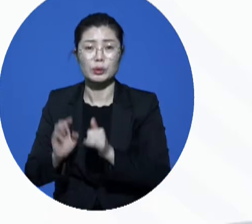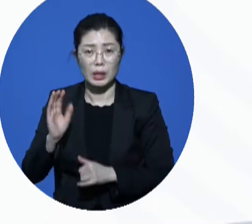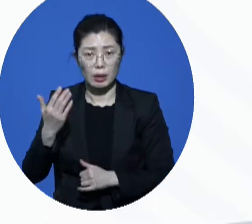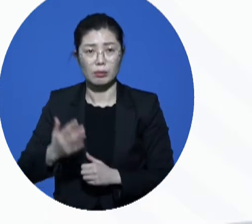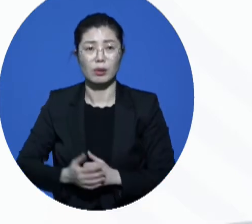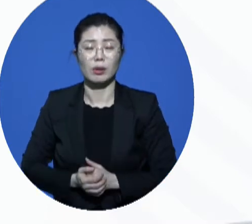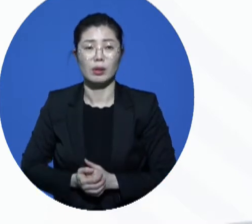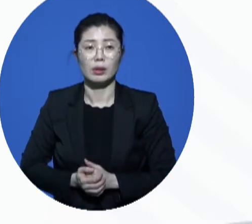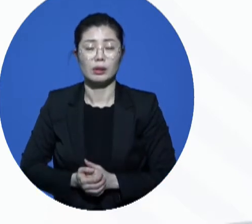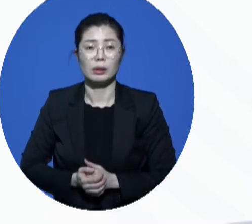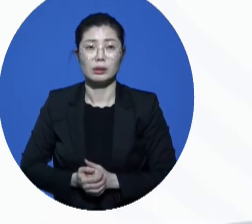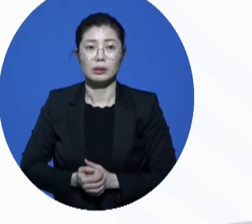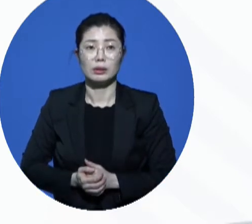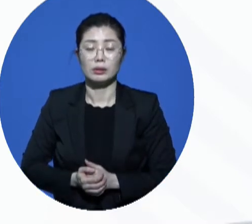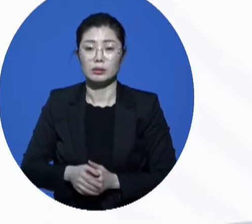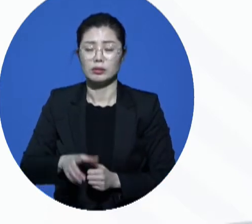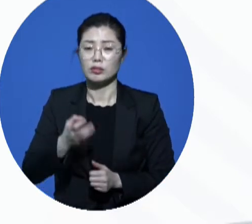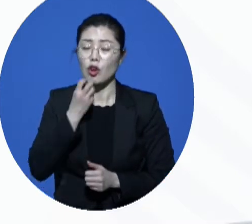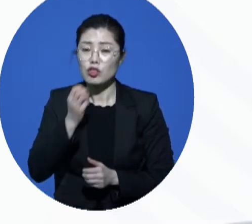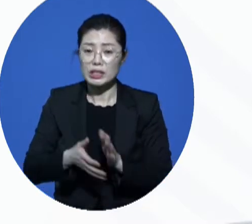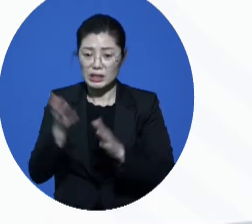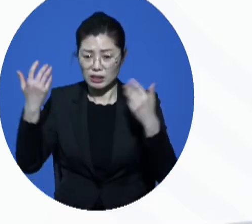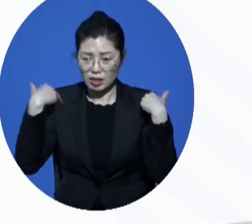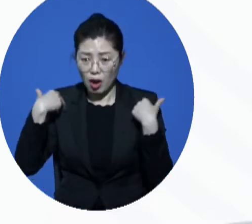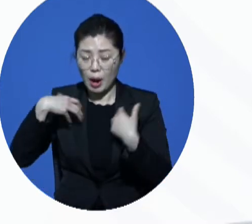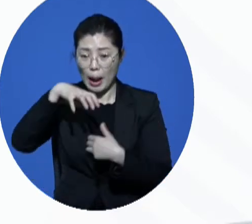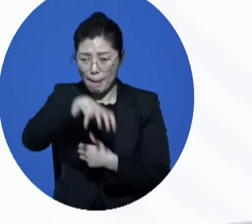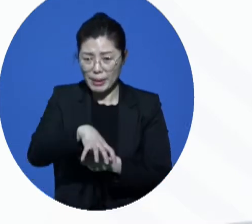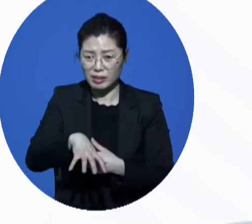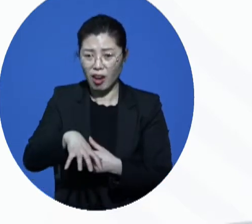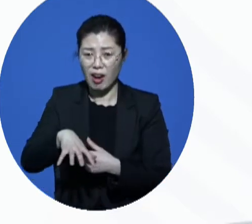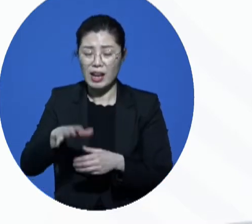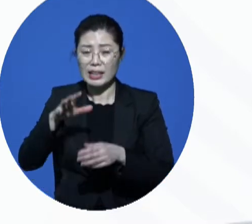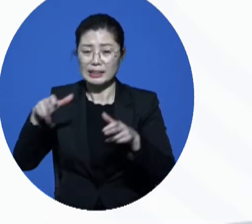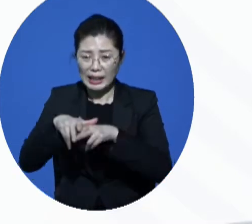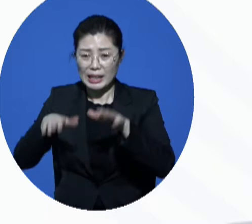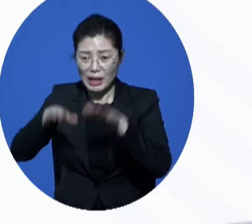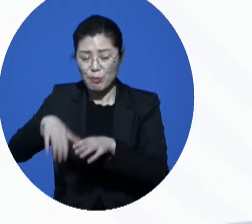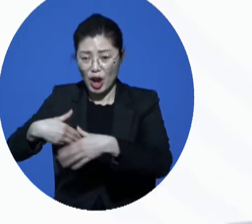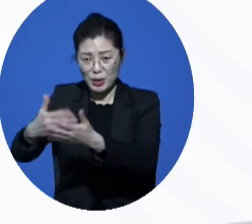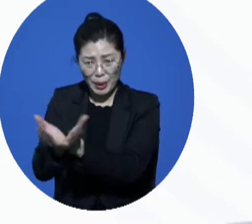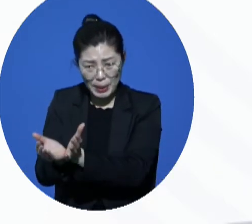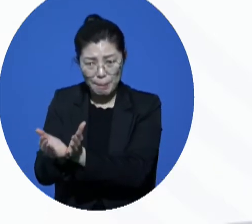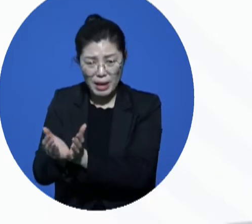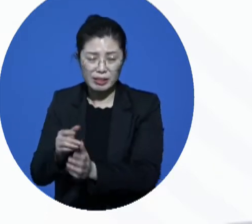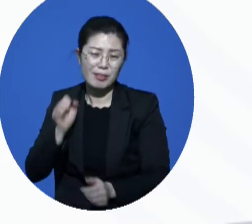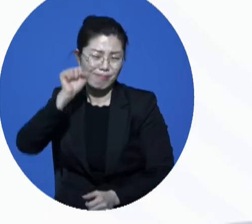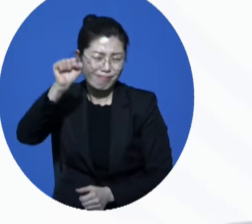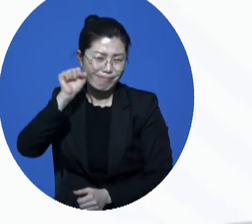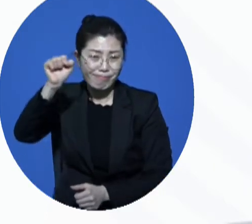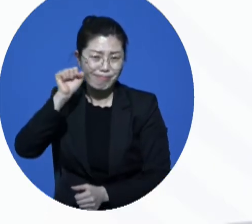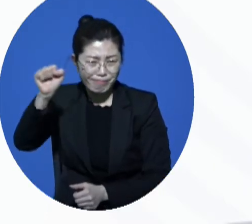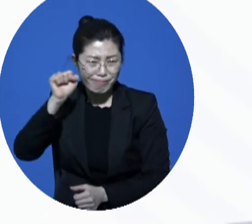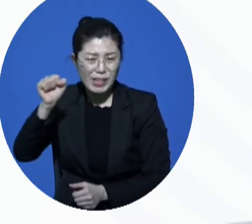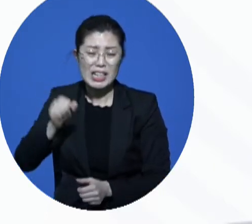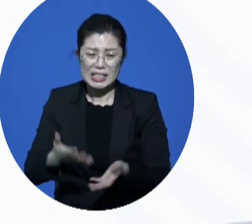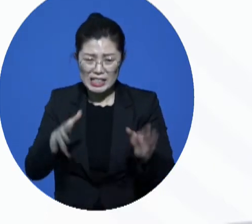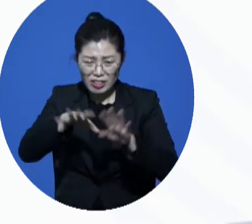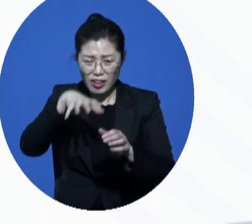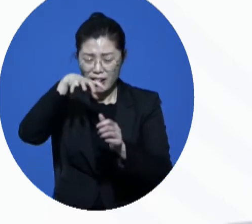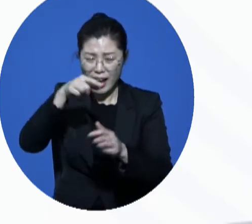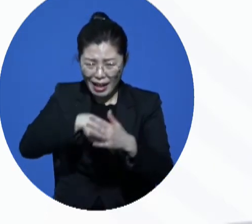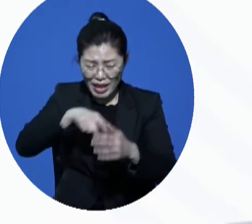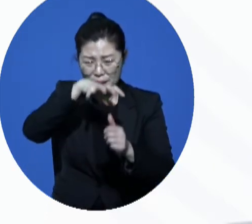서울장애인 차별철폐연대는 서울시청 앞에서 이에 대한 책임을 촉구하고 지금 당장 긴급 분산 조치, 시설 안에 더 이상